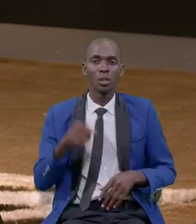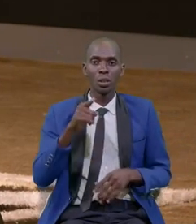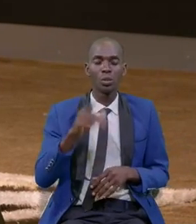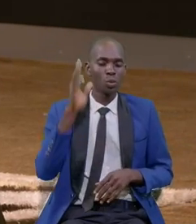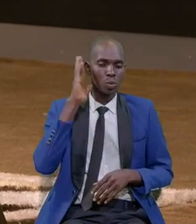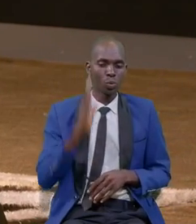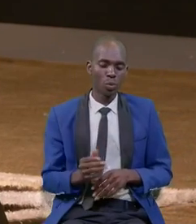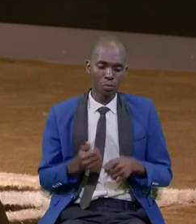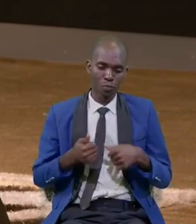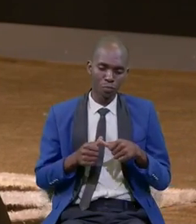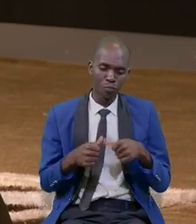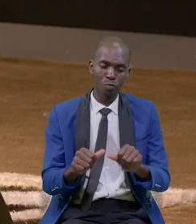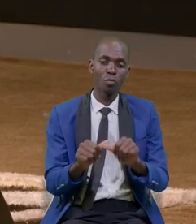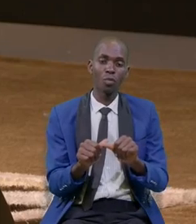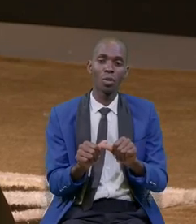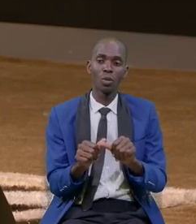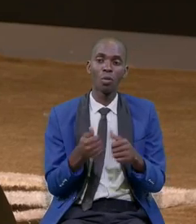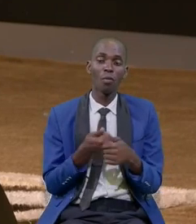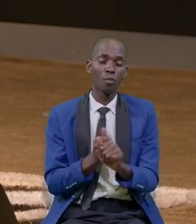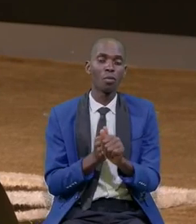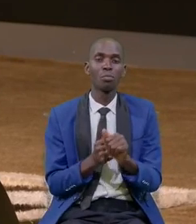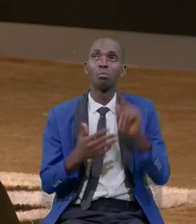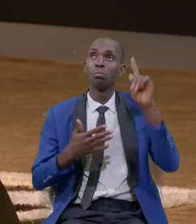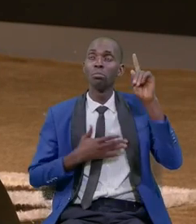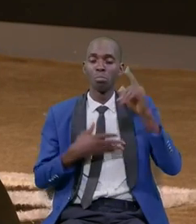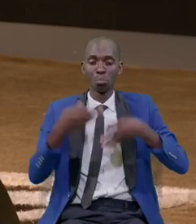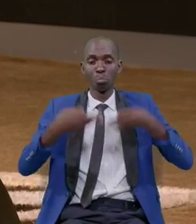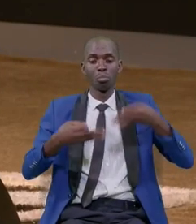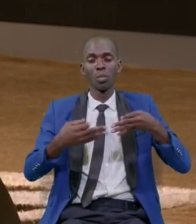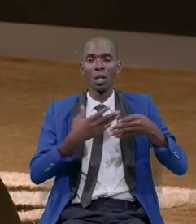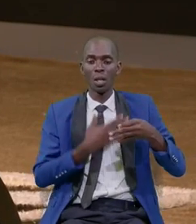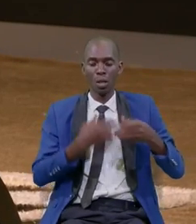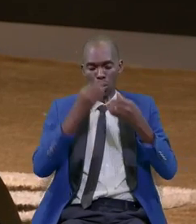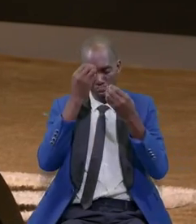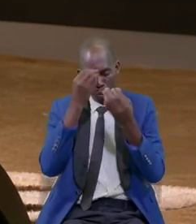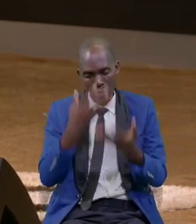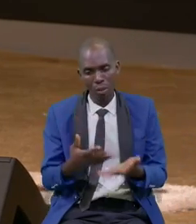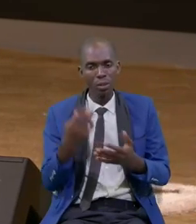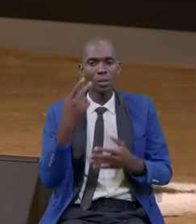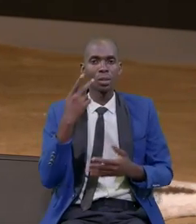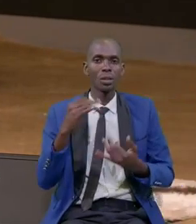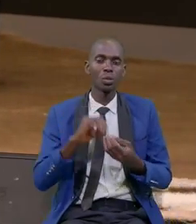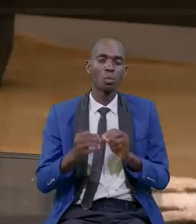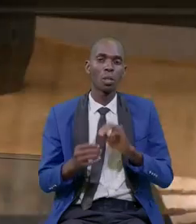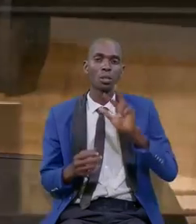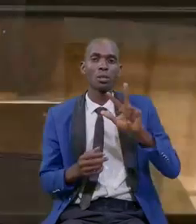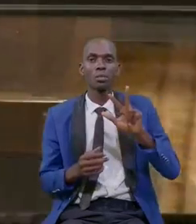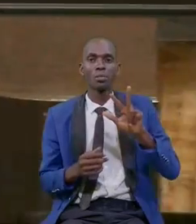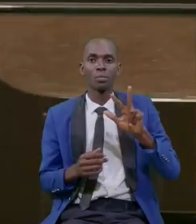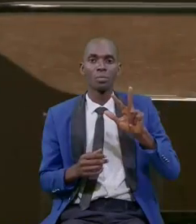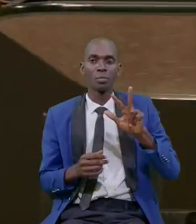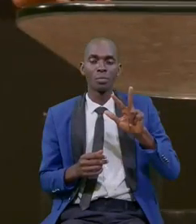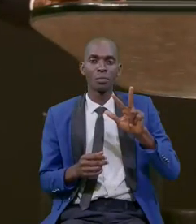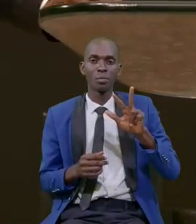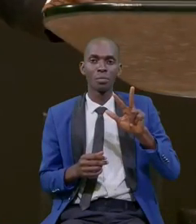ordonnances et que vous observiez, pratiquiez mes lois. Amen. Allons à la troisième partie ici.